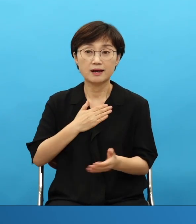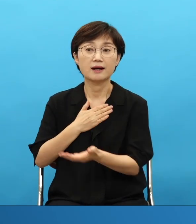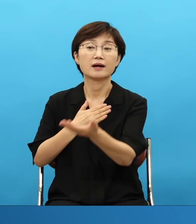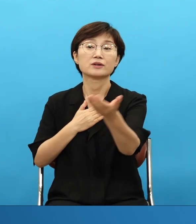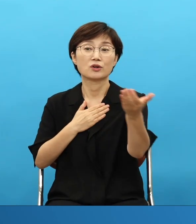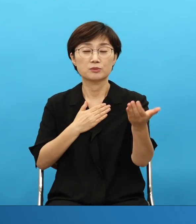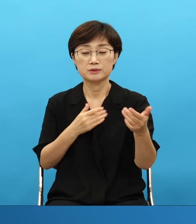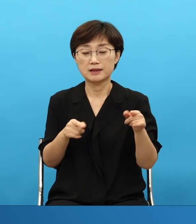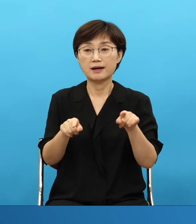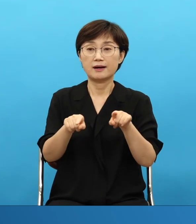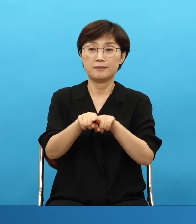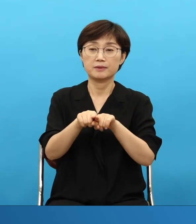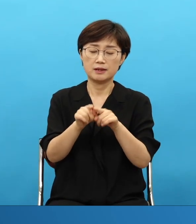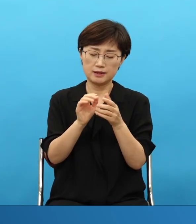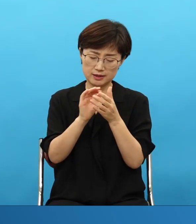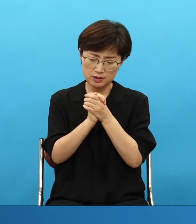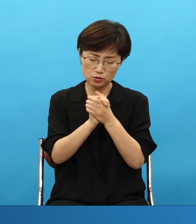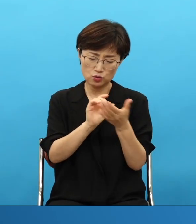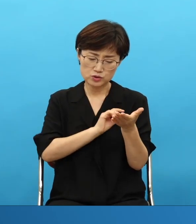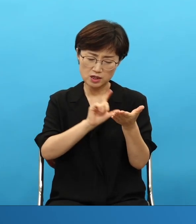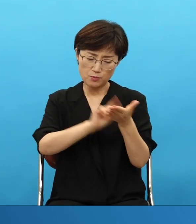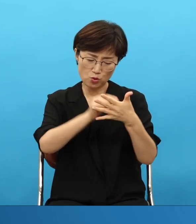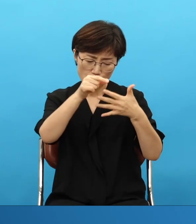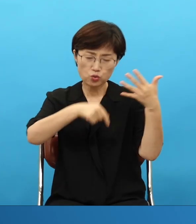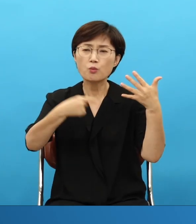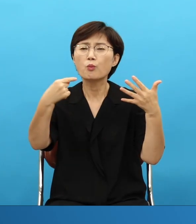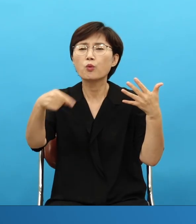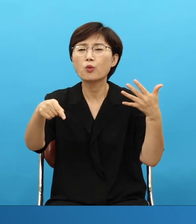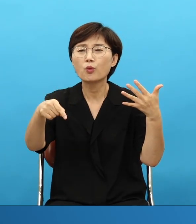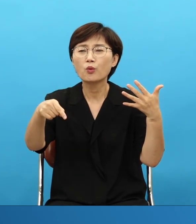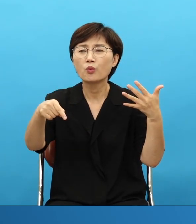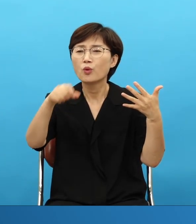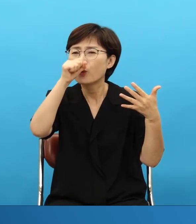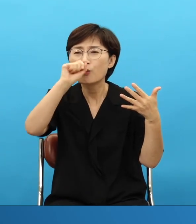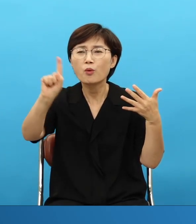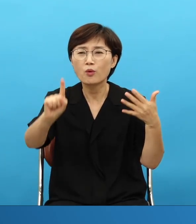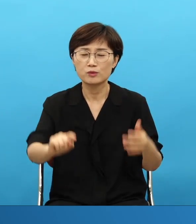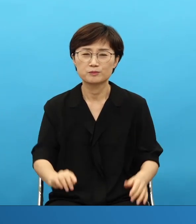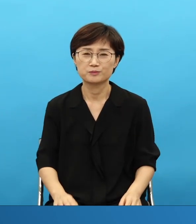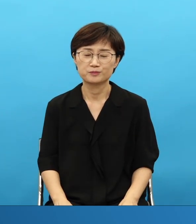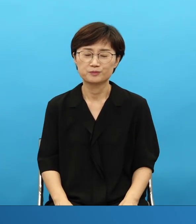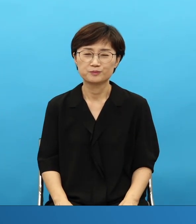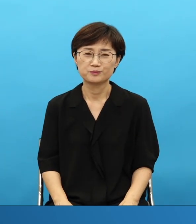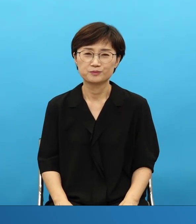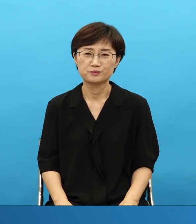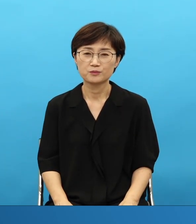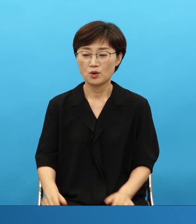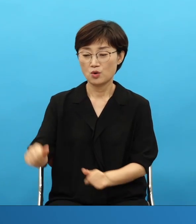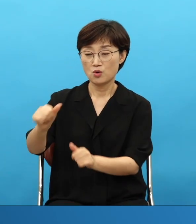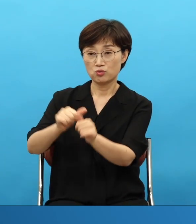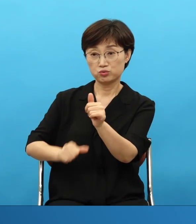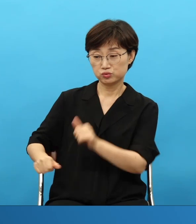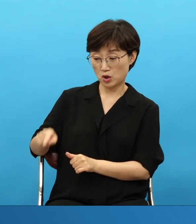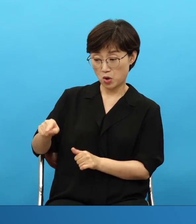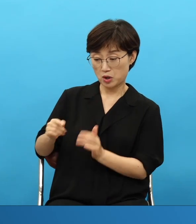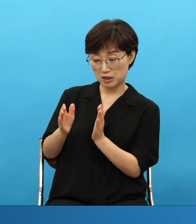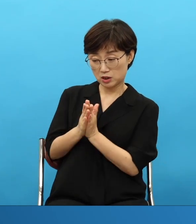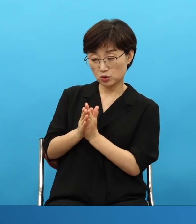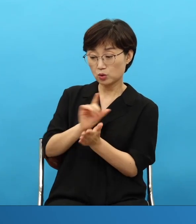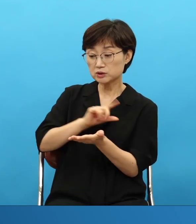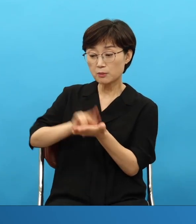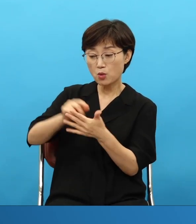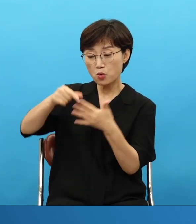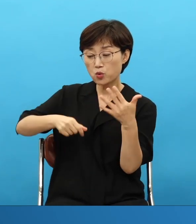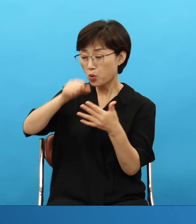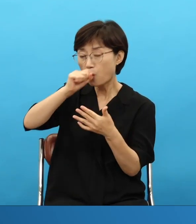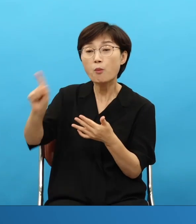어떤 기도를 해야 되겠습니까? And so for you and I, what kind of prayer must we do? 또 우리 후대들은 어떤 기도를 해야 되겠습니까? And what prayer